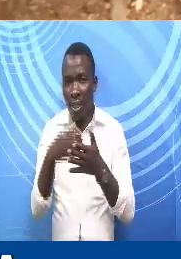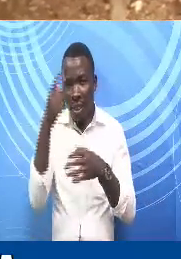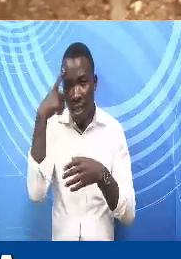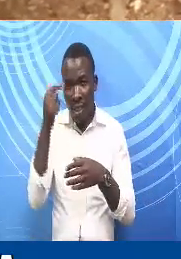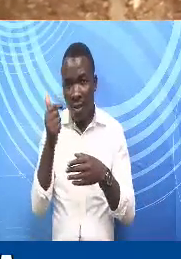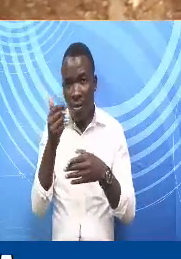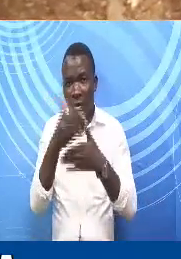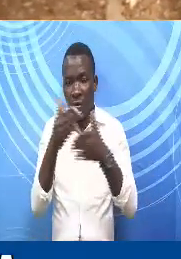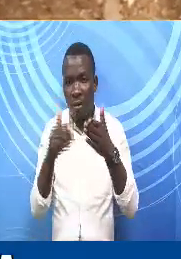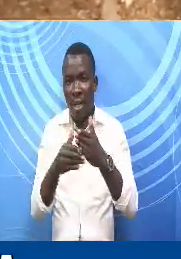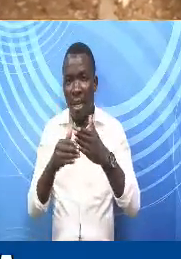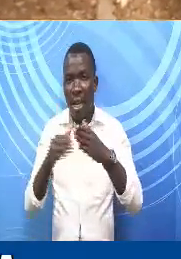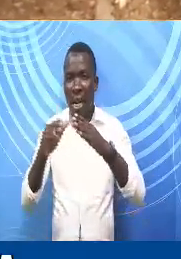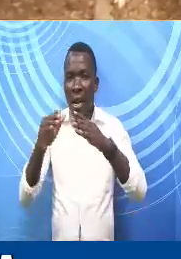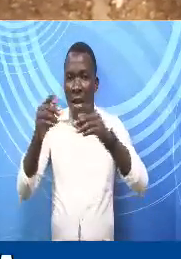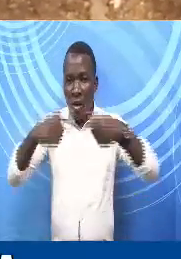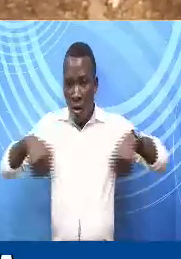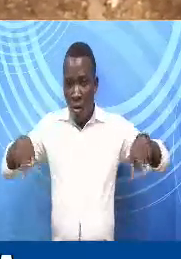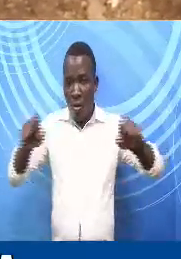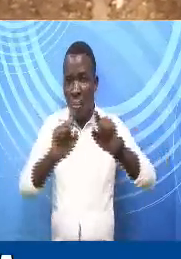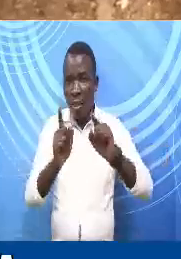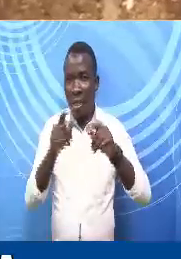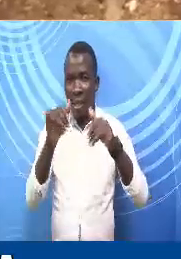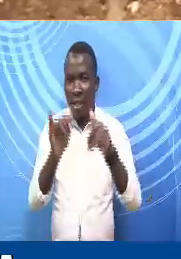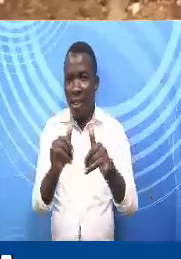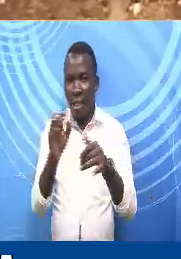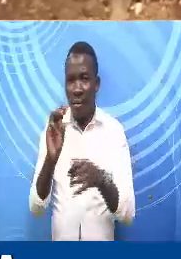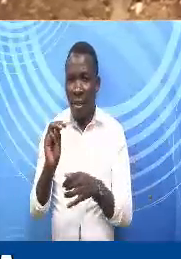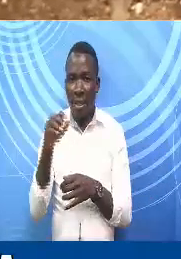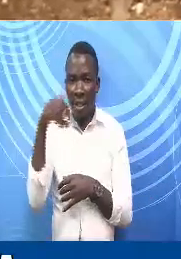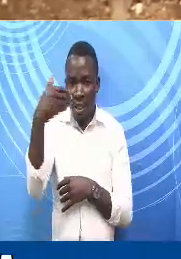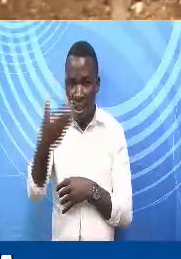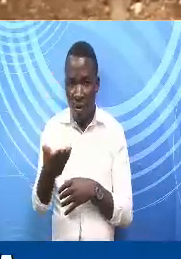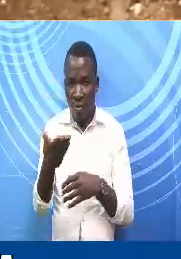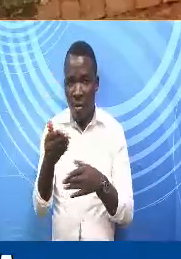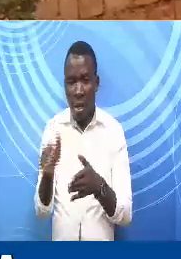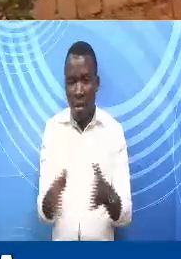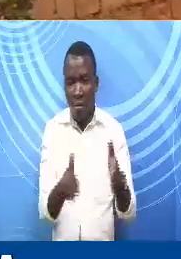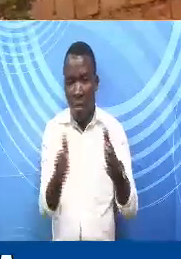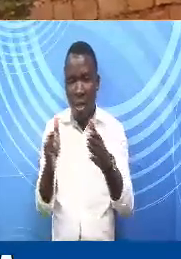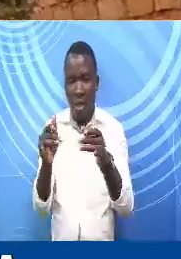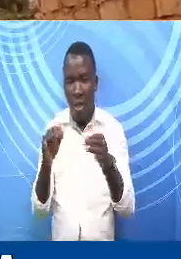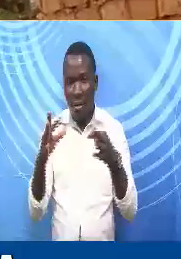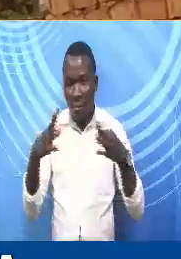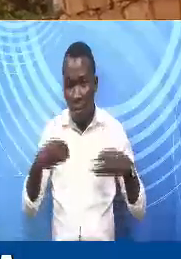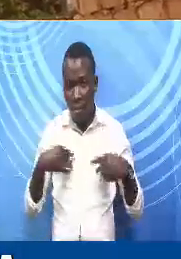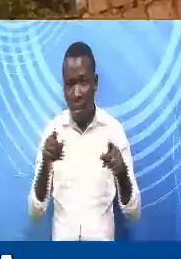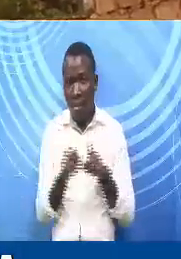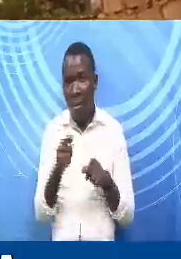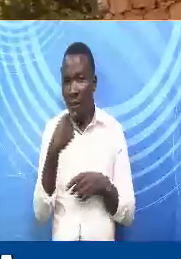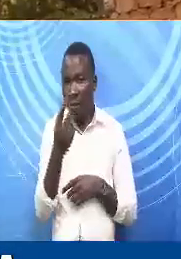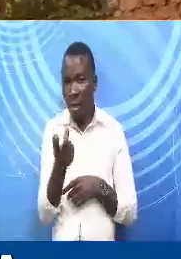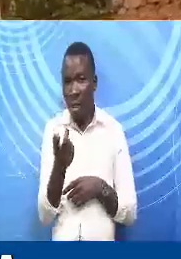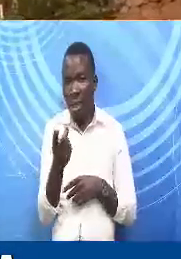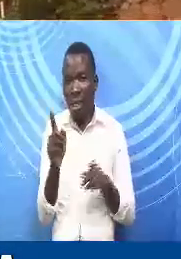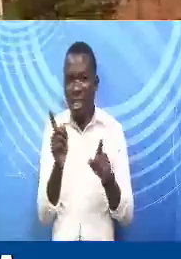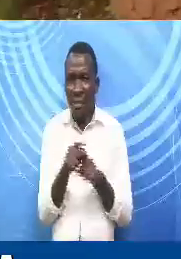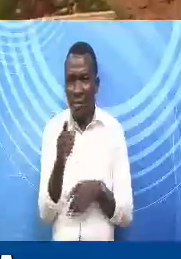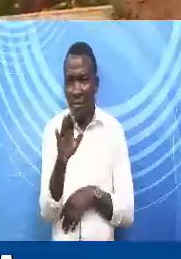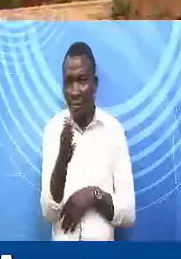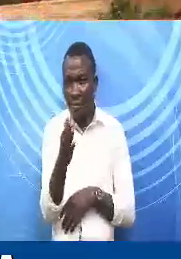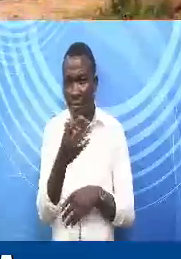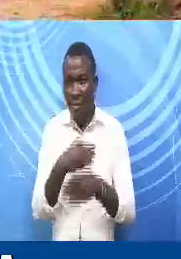y'umuhanda ibyo noneho niba we abyemerewe nk'uko abivuga abe 2013 hari nibwo Gahigi John